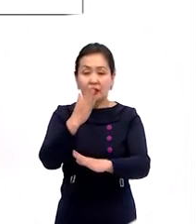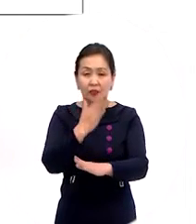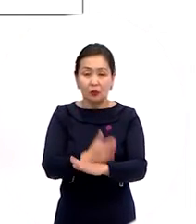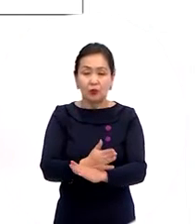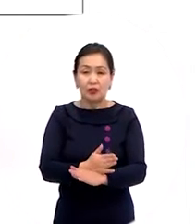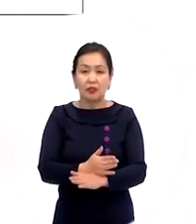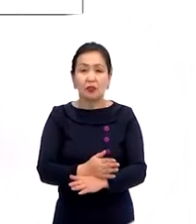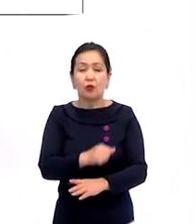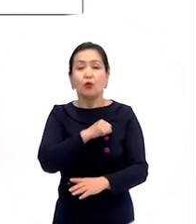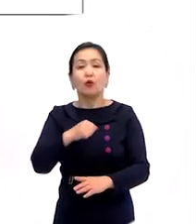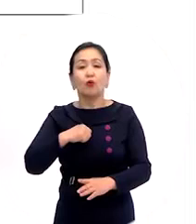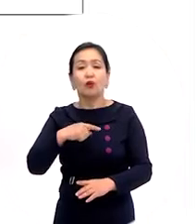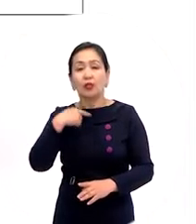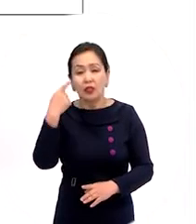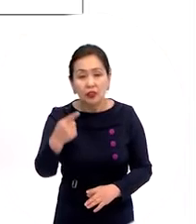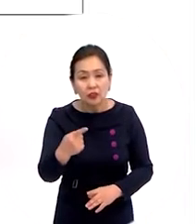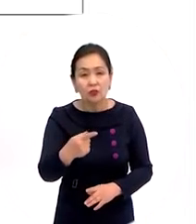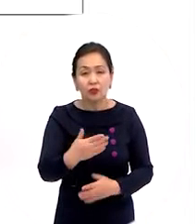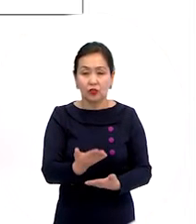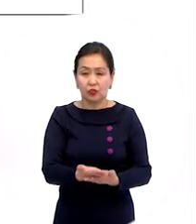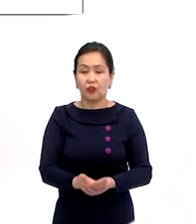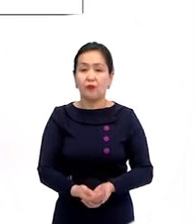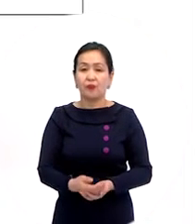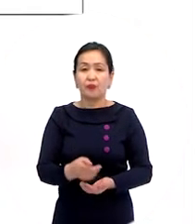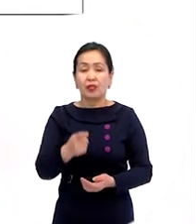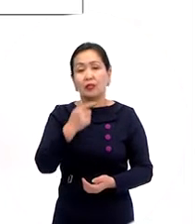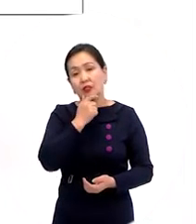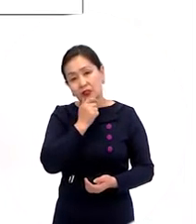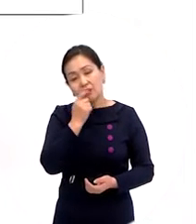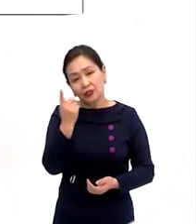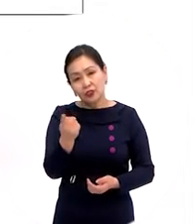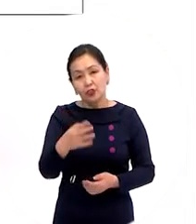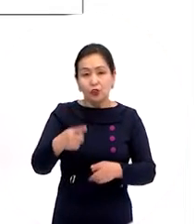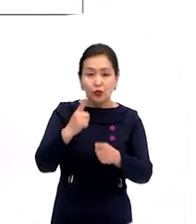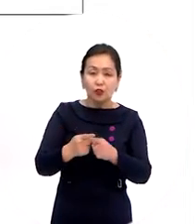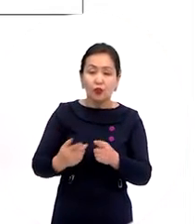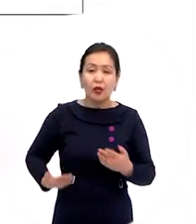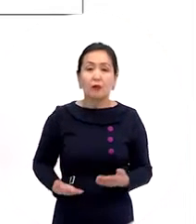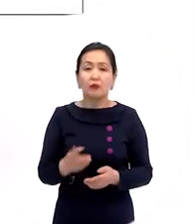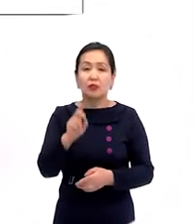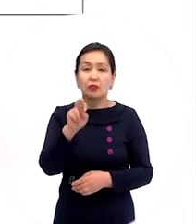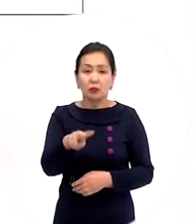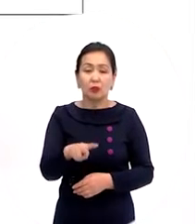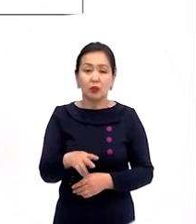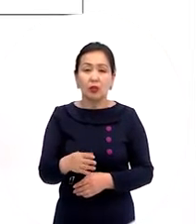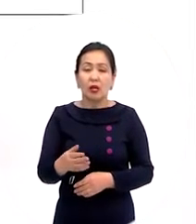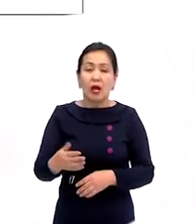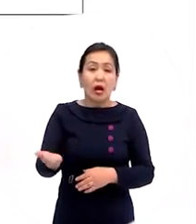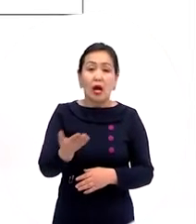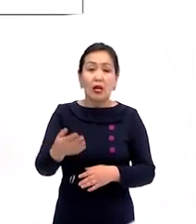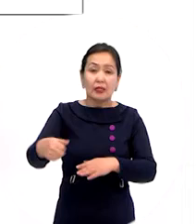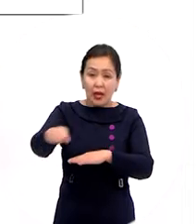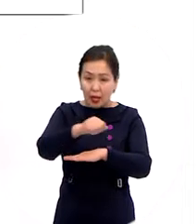нь өөрөө хэлж өгөөрэй. Хэрвээ чи орон нутагт амьдардаг бол